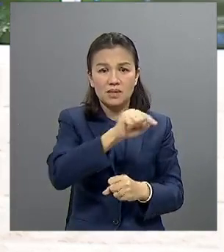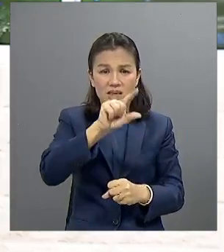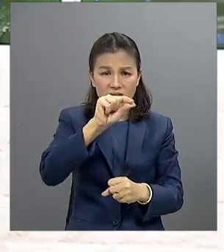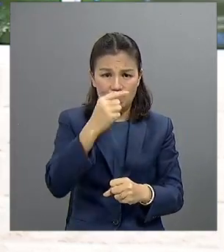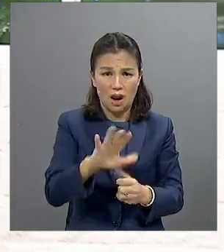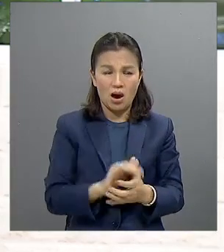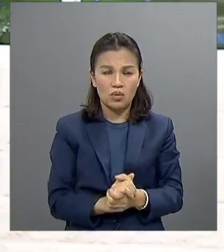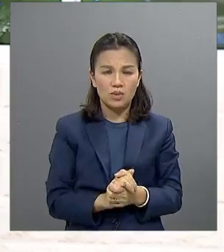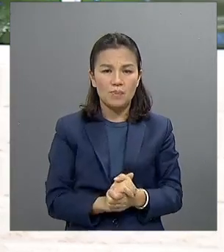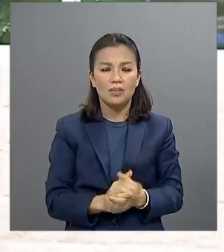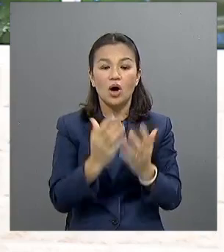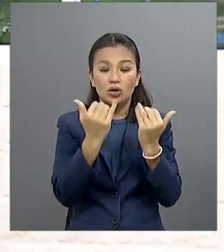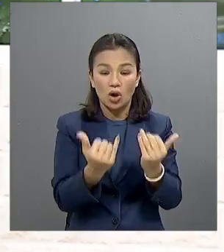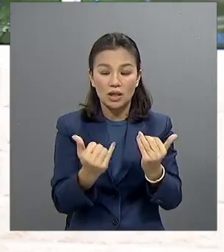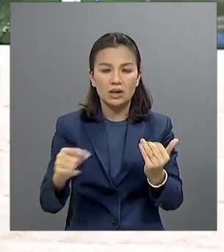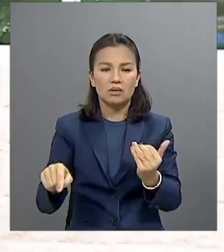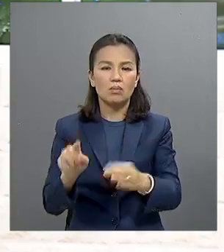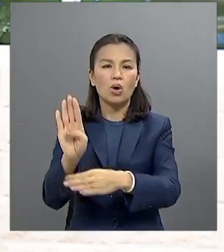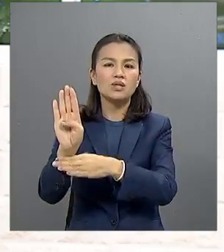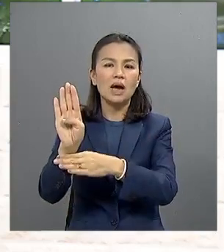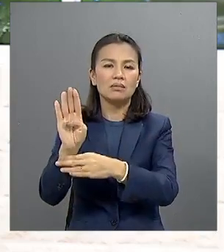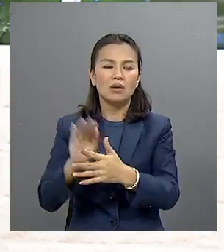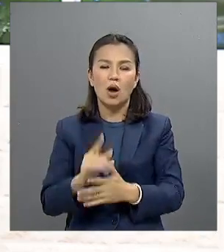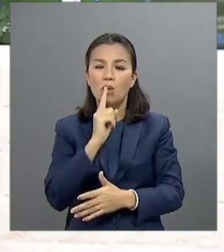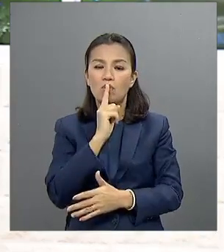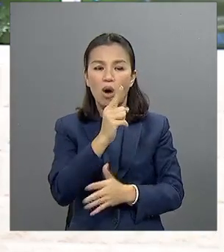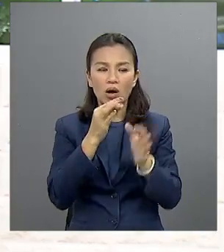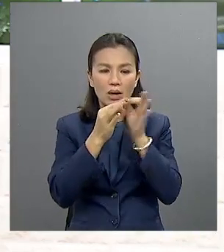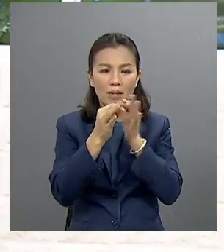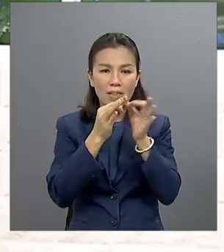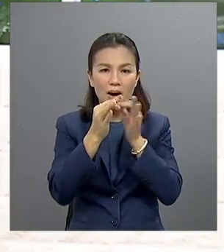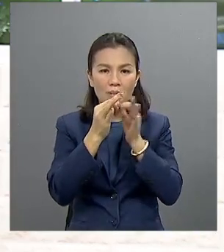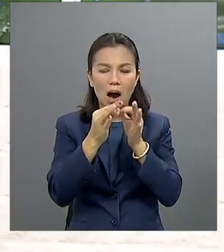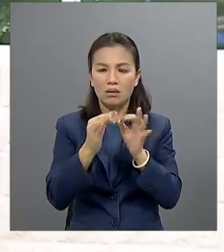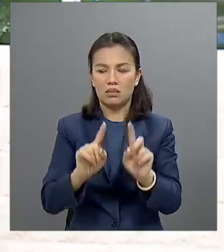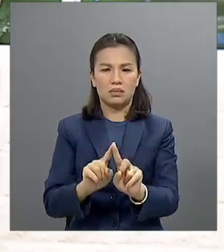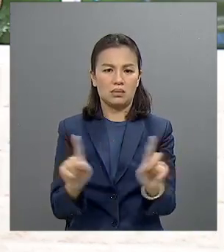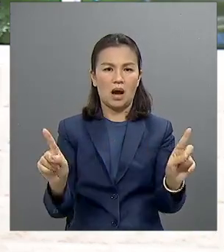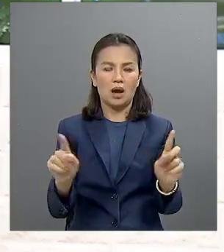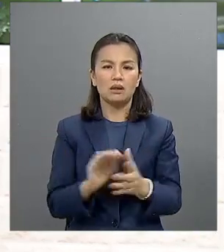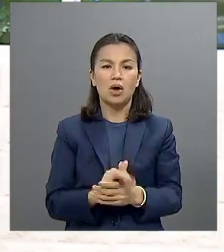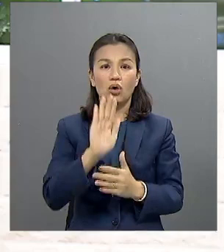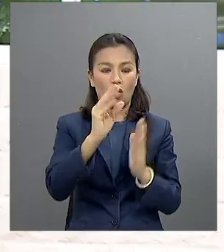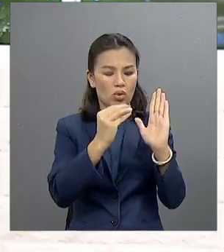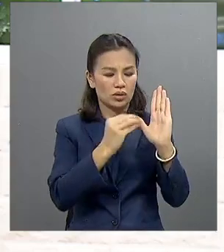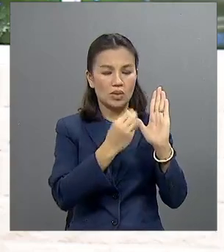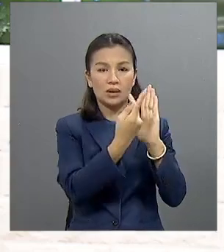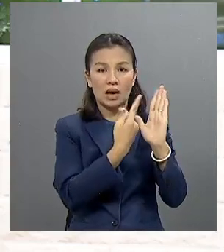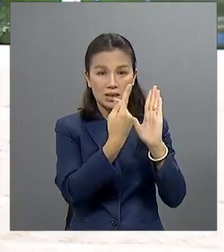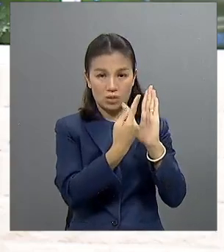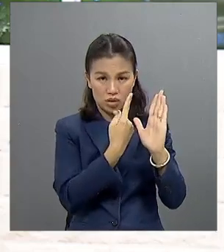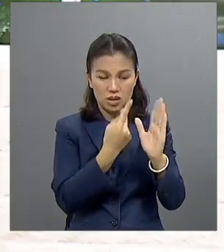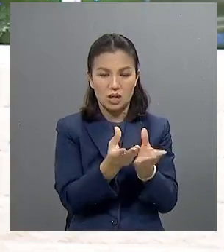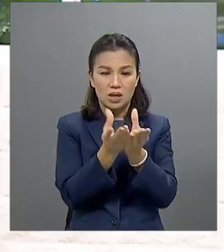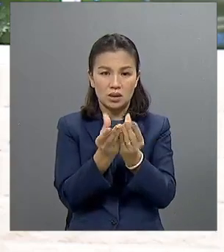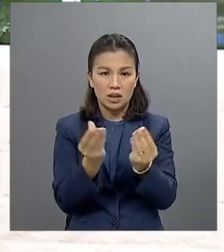ค่ะคู่กรณีก็ออกมาชี้แจงในอีกมุมหนึ่งเหมือนกันนะคะที่จังหวัดกาญจนบุรีกับที่ดินที่บ้านพุ